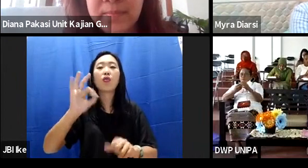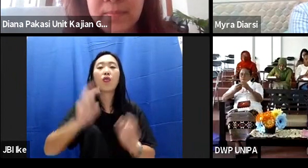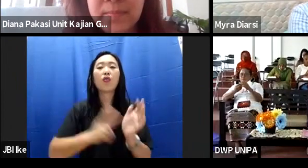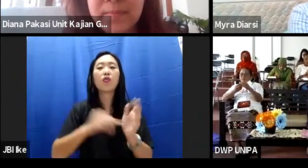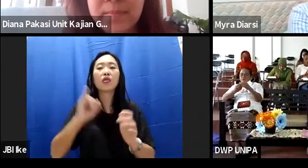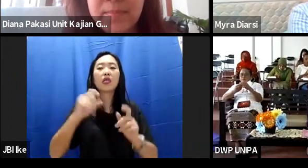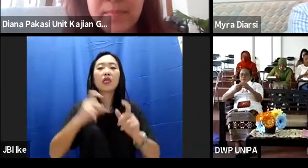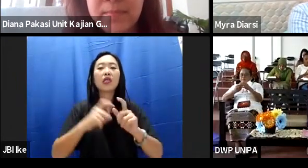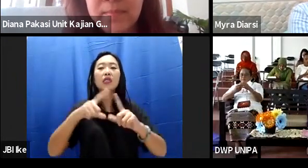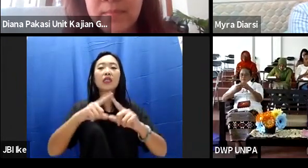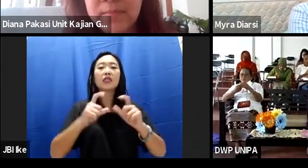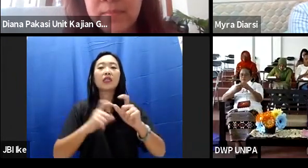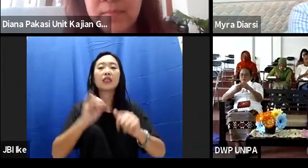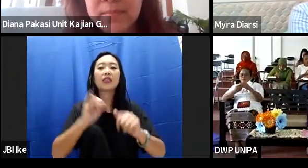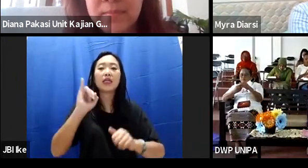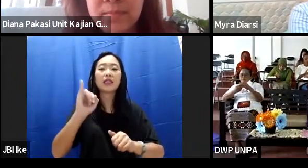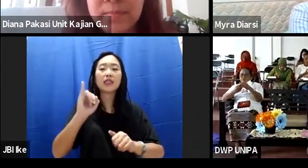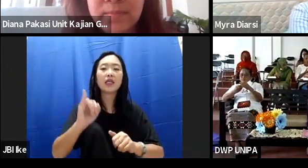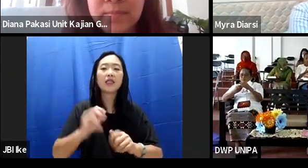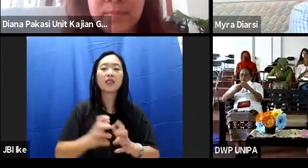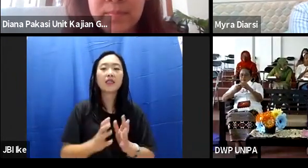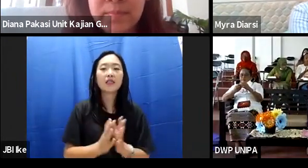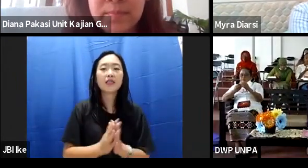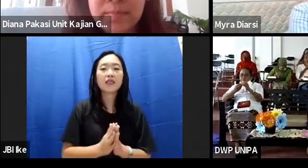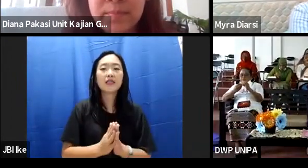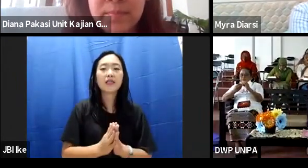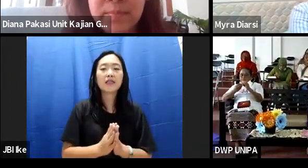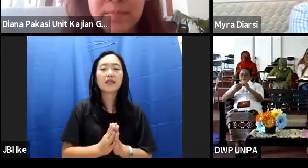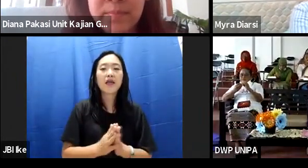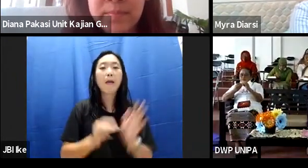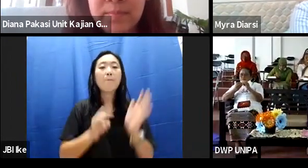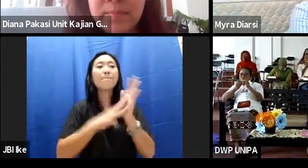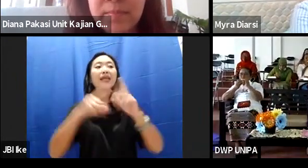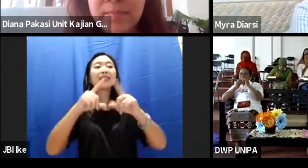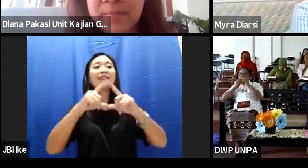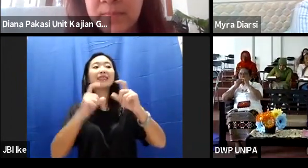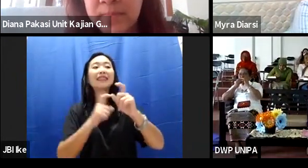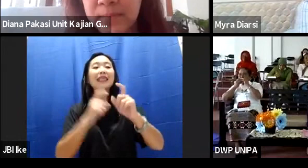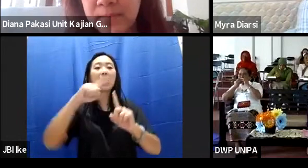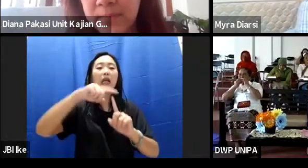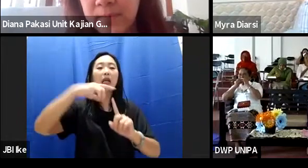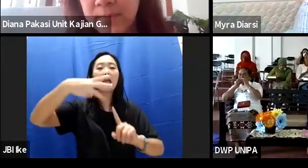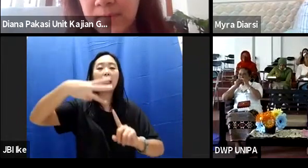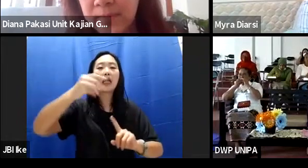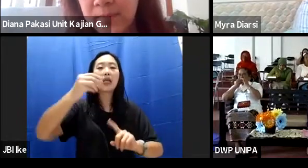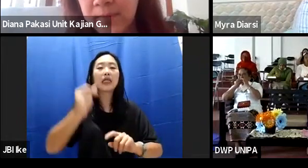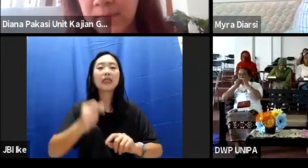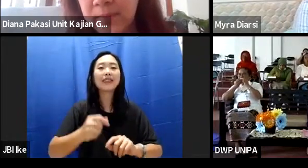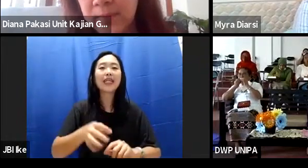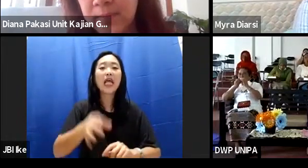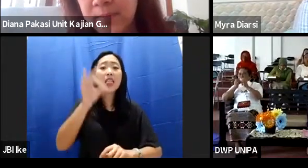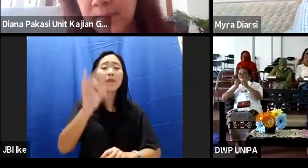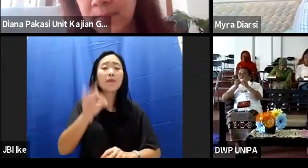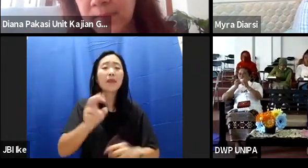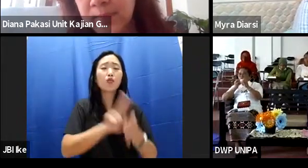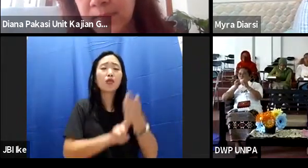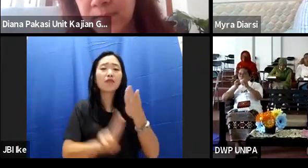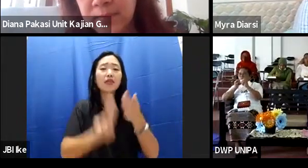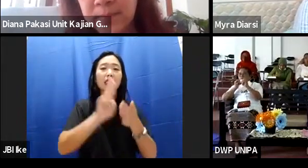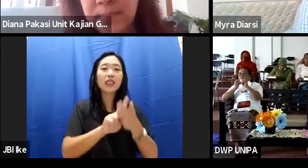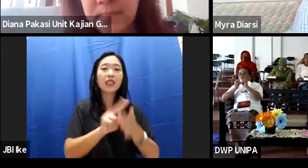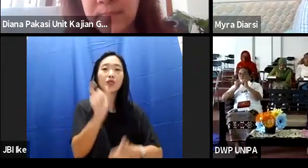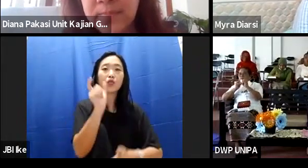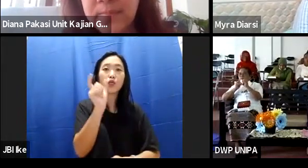gelar masternya dari program studi gender di Universitas Indonesia. Kak Els juga banyak mendapatkan